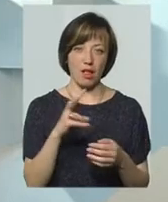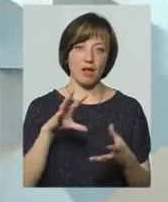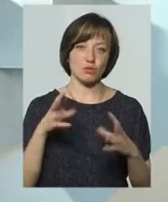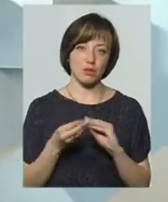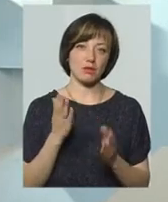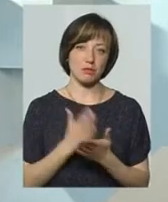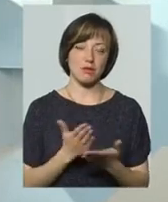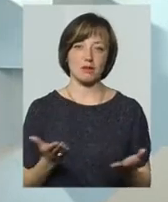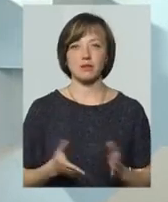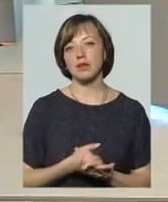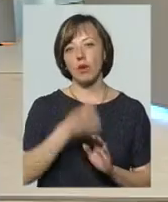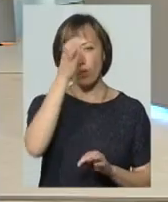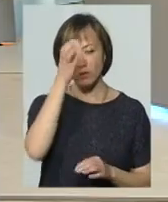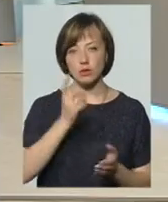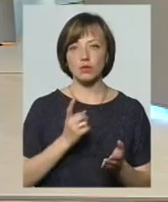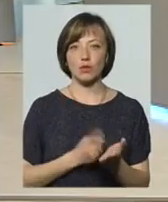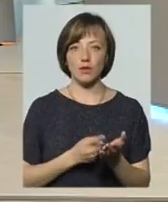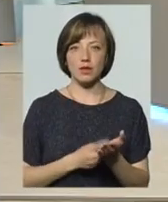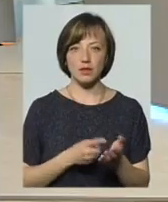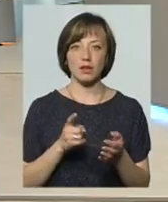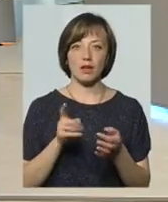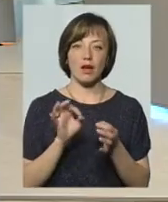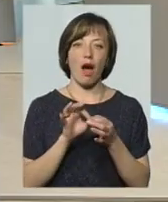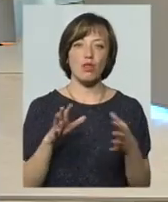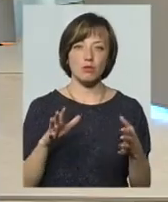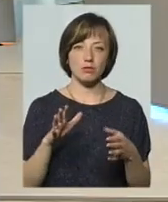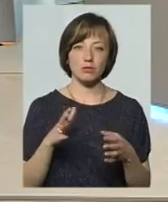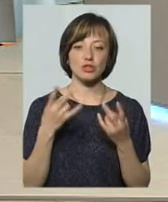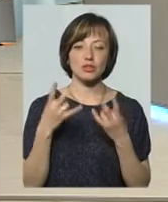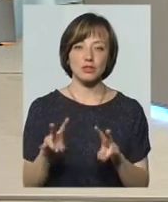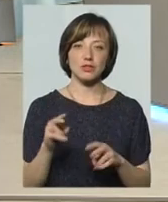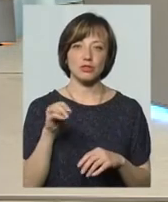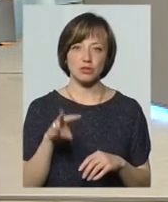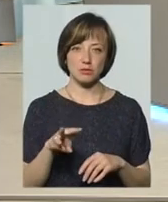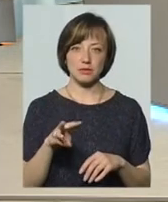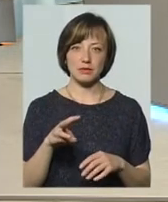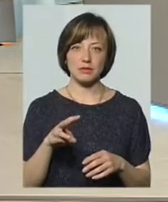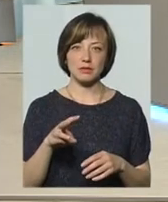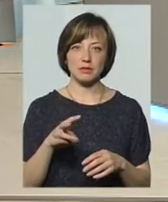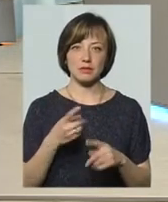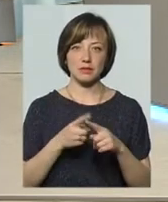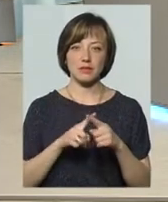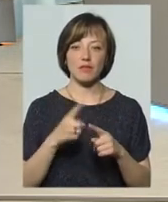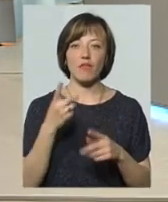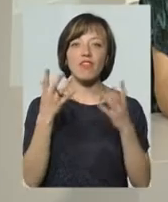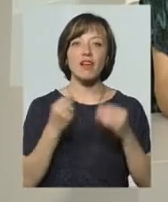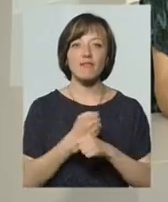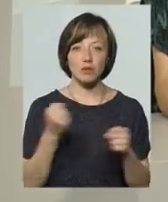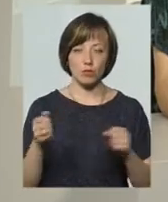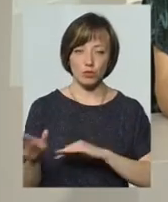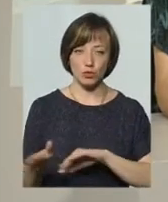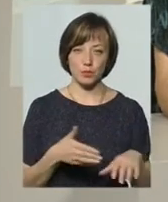маємо науковці довели, що продукти напіврозпаду набагато шкідливіші, ніж той цезій та стронцій. А разом з